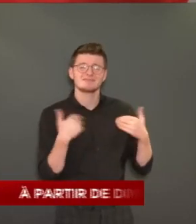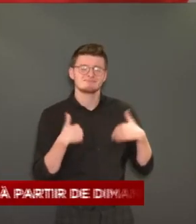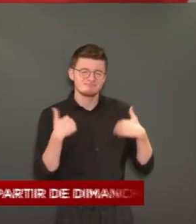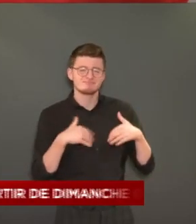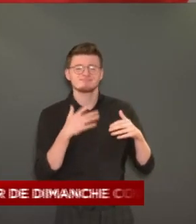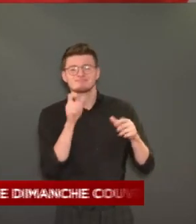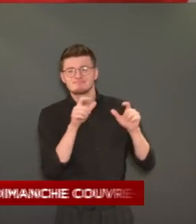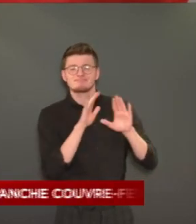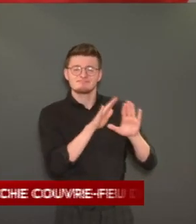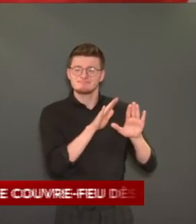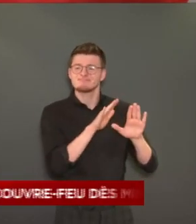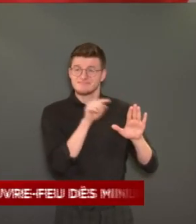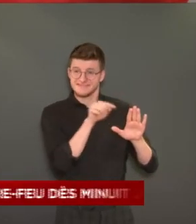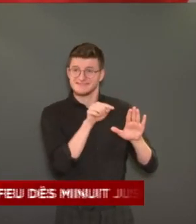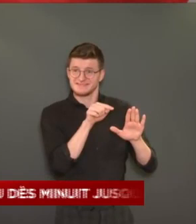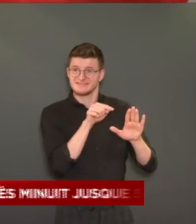qui logent à l'hôtel.